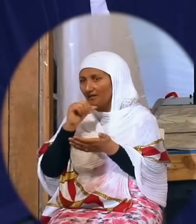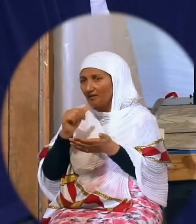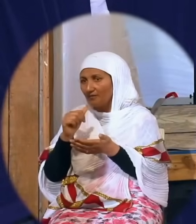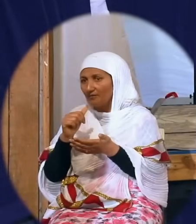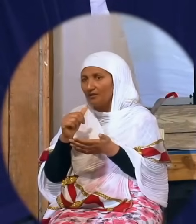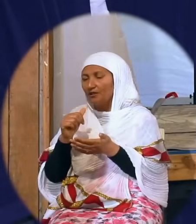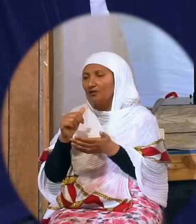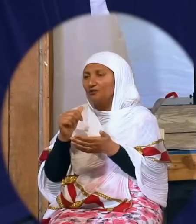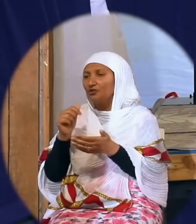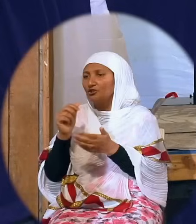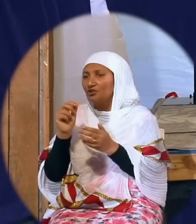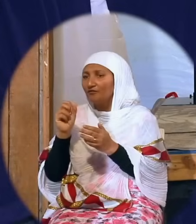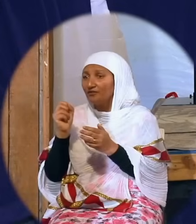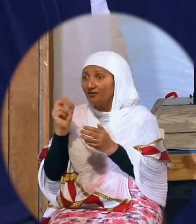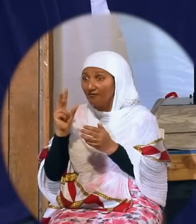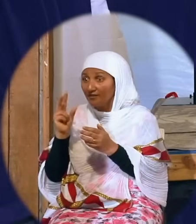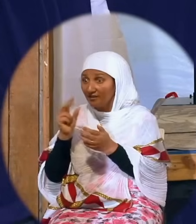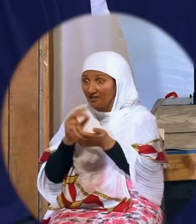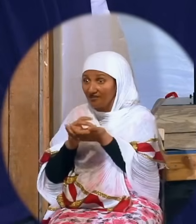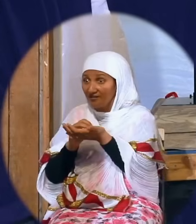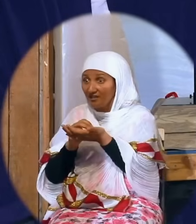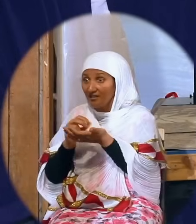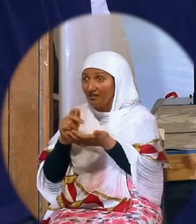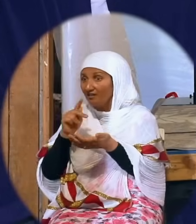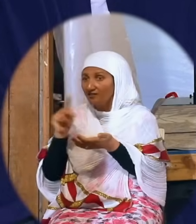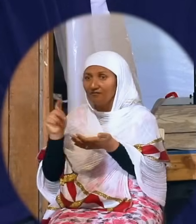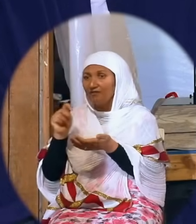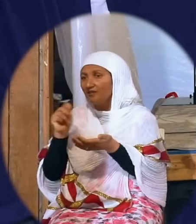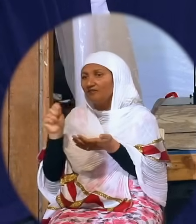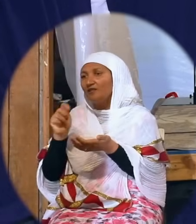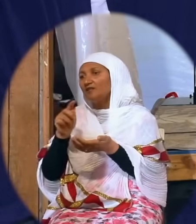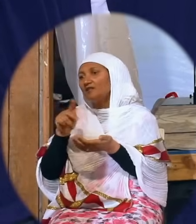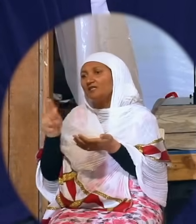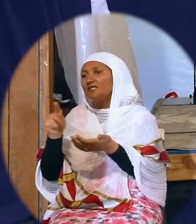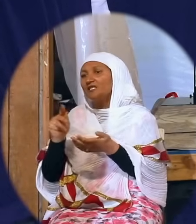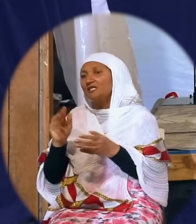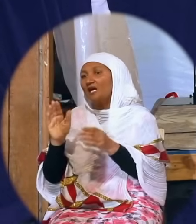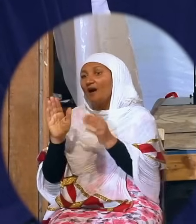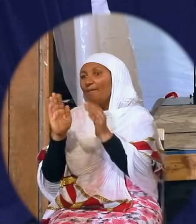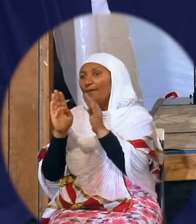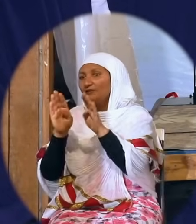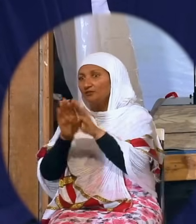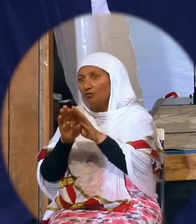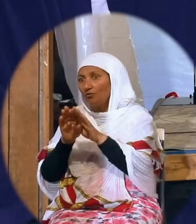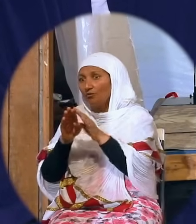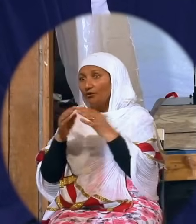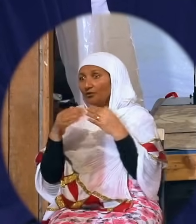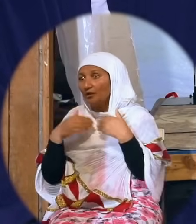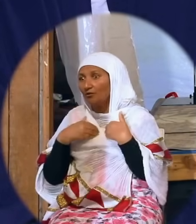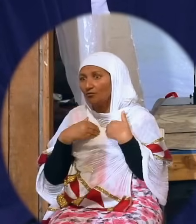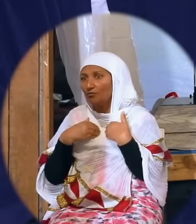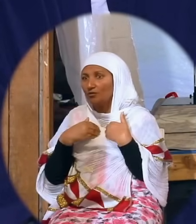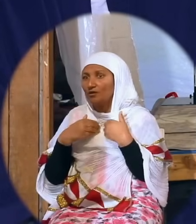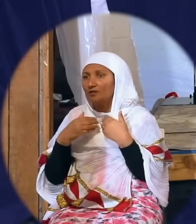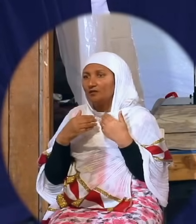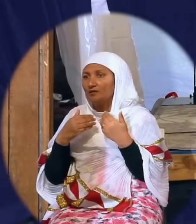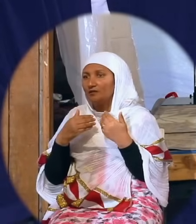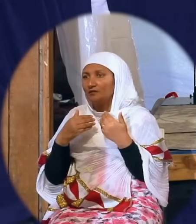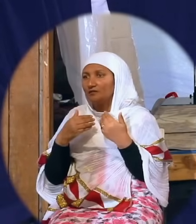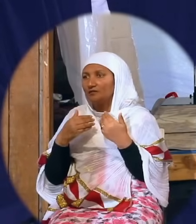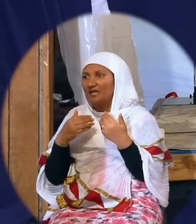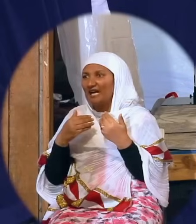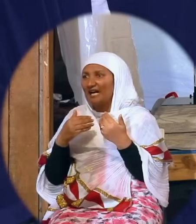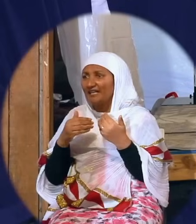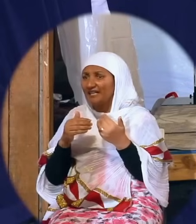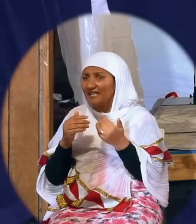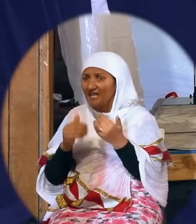ስክሪን ቴሌቪዥን ሲዘጋባቸው እንዴት መዝጋት እንዳለበት ካላወቀ አደገኛ ጠባይ ያወጣሉ ለምሳሌ ያዩ ያሉ ድንገት ዝግት ማለት በጣም አደገኛ ጠባይ